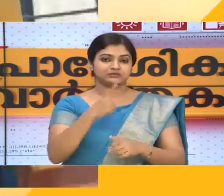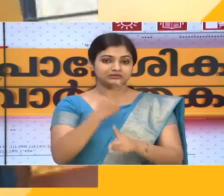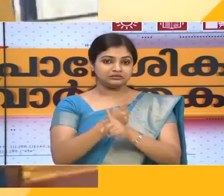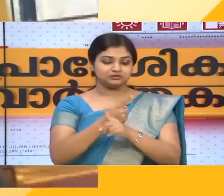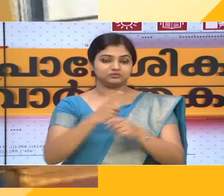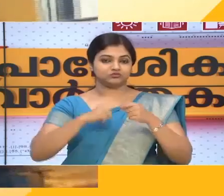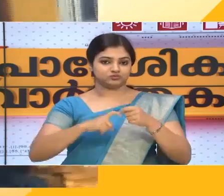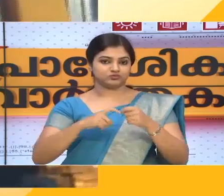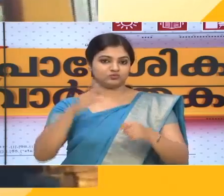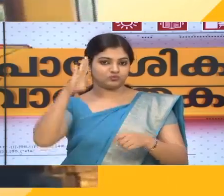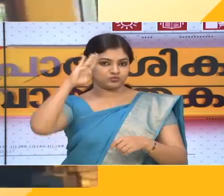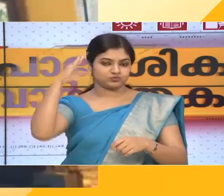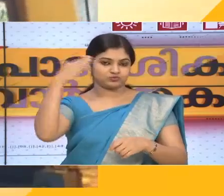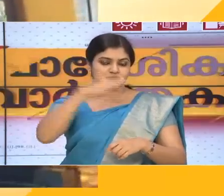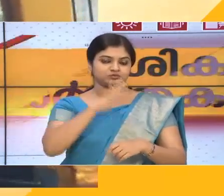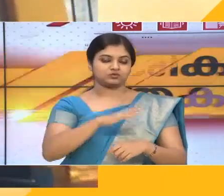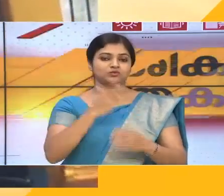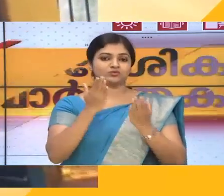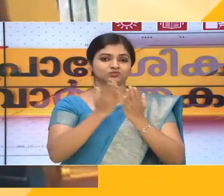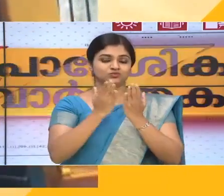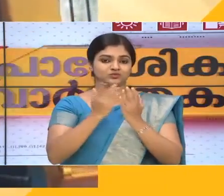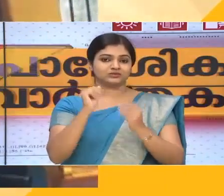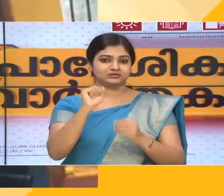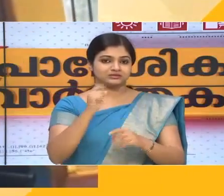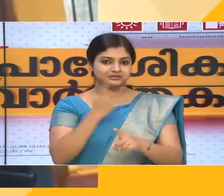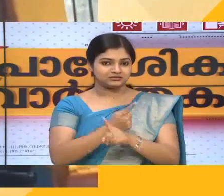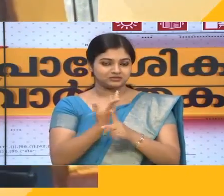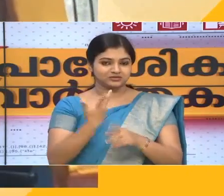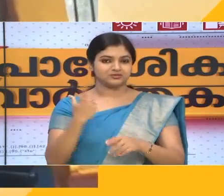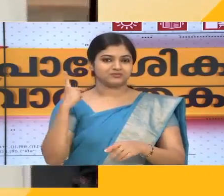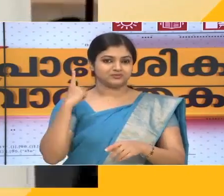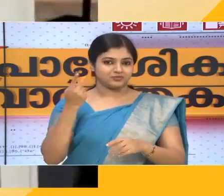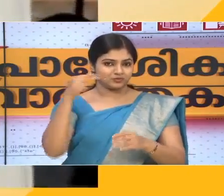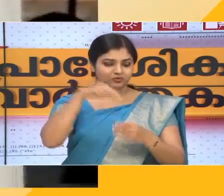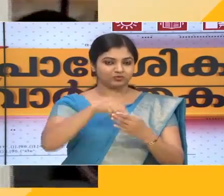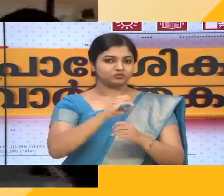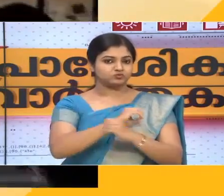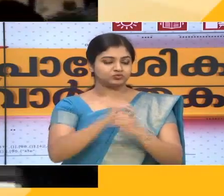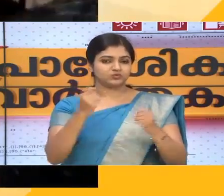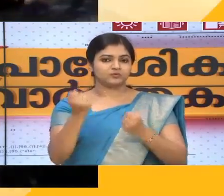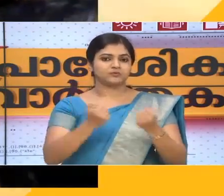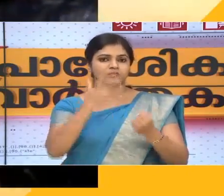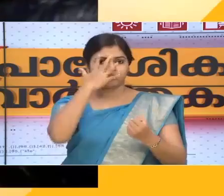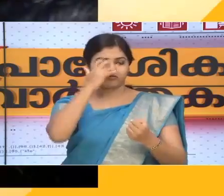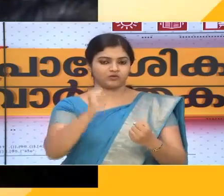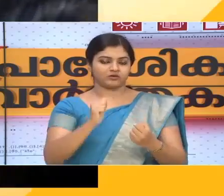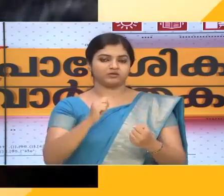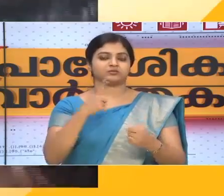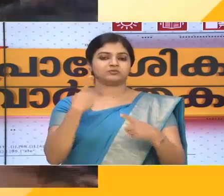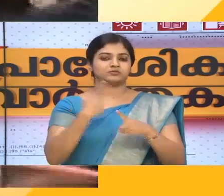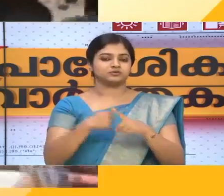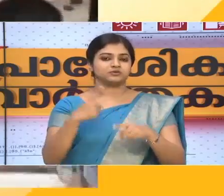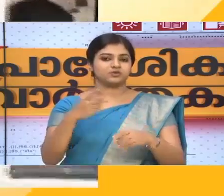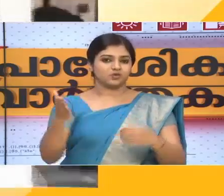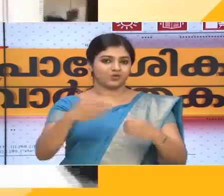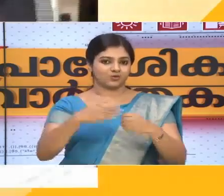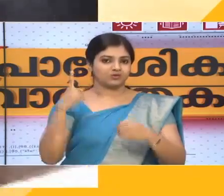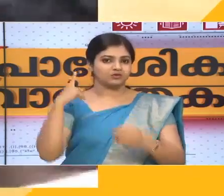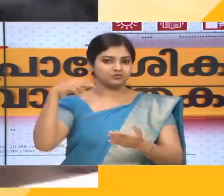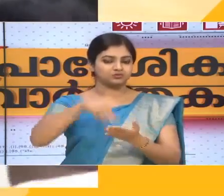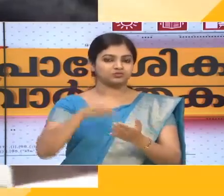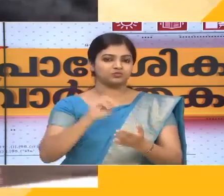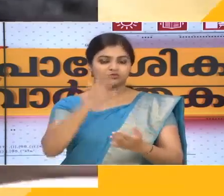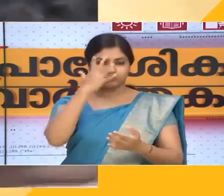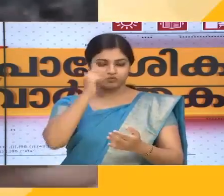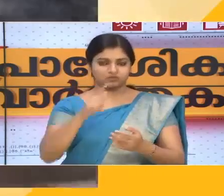അധ്യാപകരോ ആയോ ഇല്ലാതെ വിദ്യാർത്ഥികളെ സ്കൂൾ ബസ്സിൽ കൊണ്ടുപോകാനുണ്ടായ സാഹചര്യം പരിശോധിക്കുമെന്നും ഡോർ അറ്റൻഡർ ഇല്ലാതിരുന്നത് അപകടത്തിന് കാരണമായതായും മോട്ടോർ വെഹിക്കിൾ